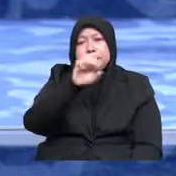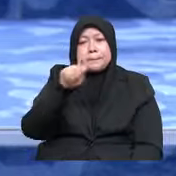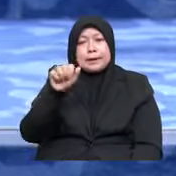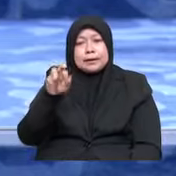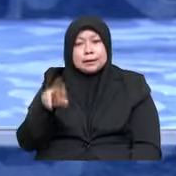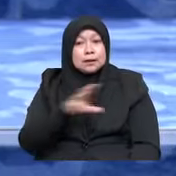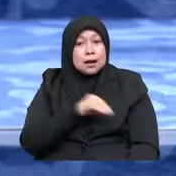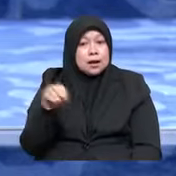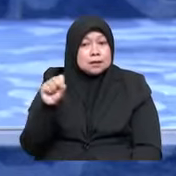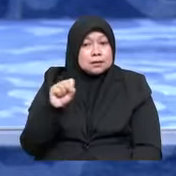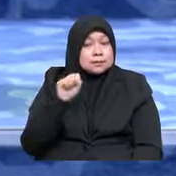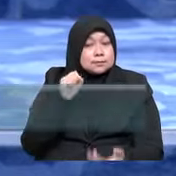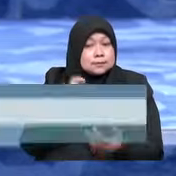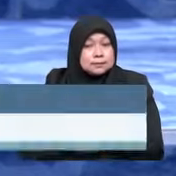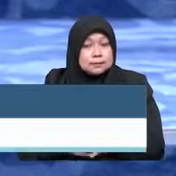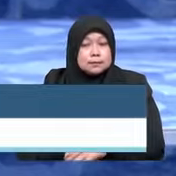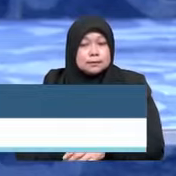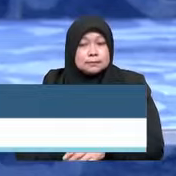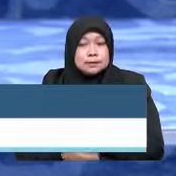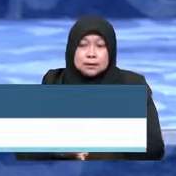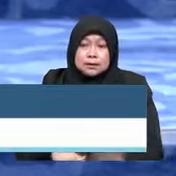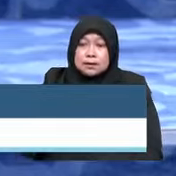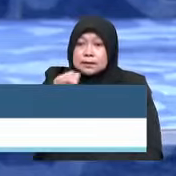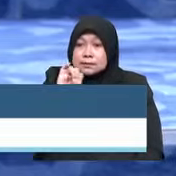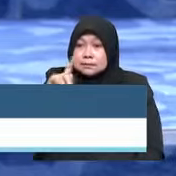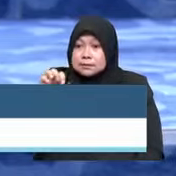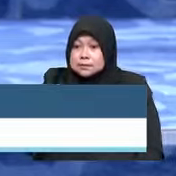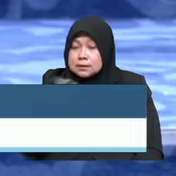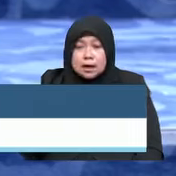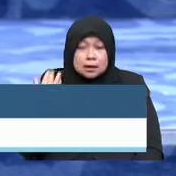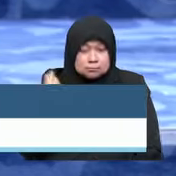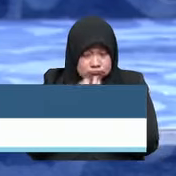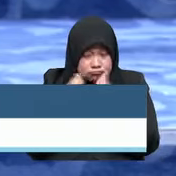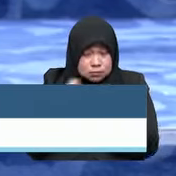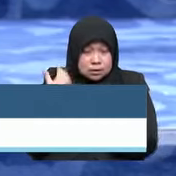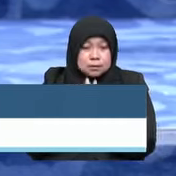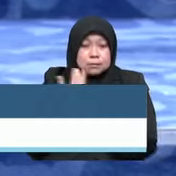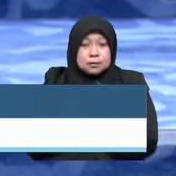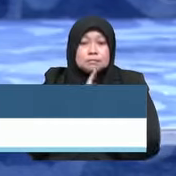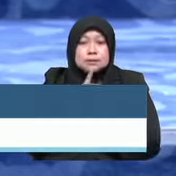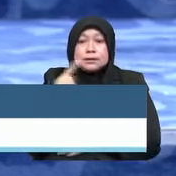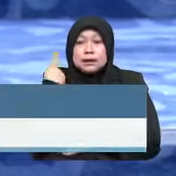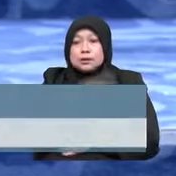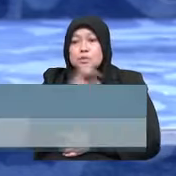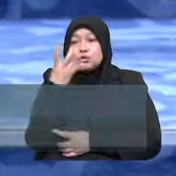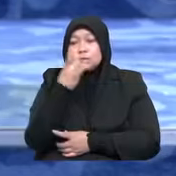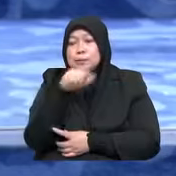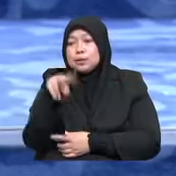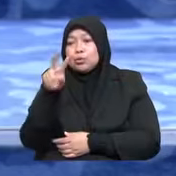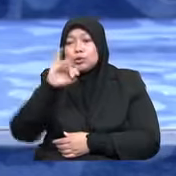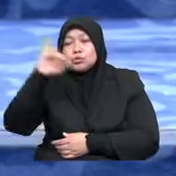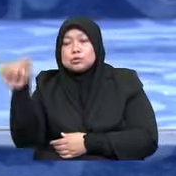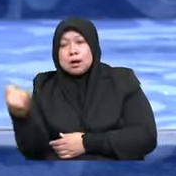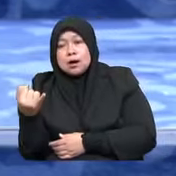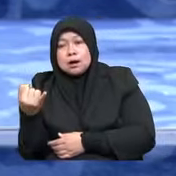Dari segi shilling, Jabatan Kuasa ini berpandu pada shilling Kementerian Ekonomi. Angka terbaru yang berhormat, kita ada 17.2 juta